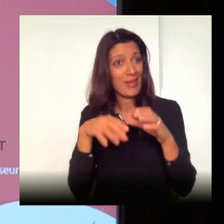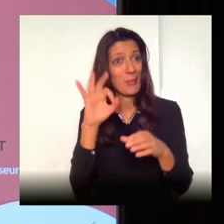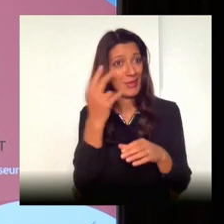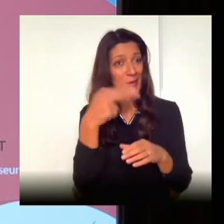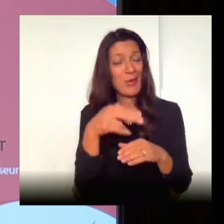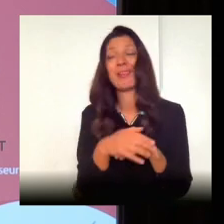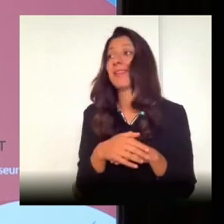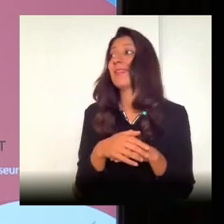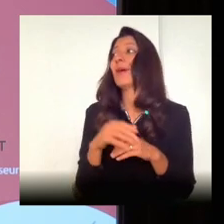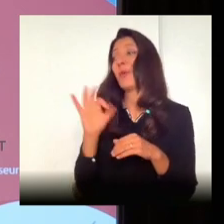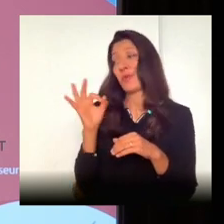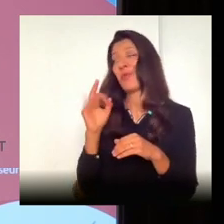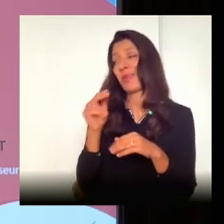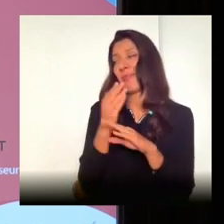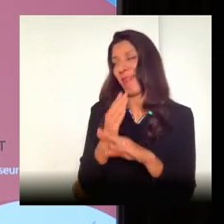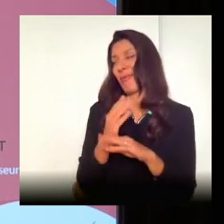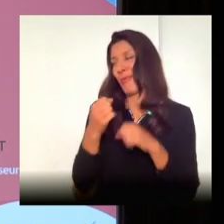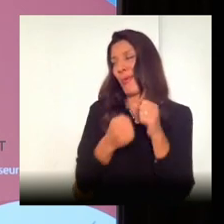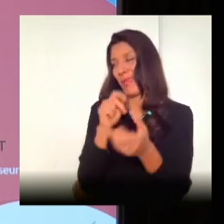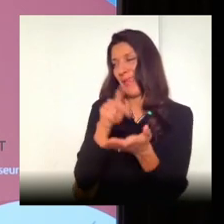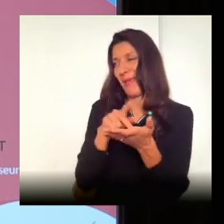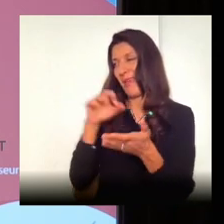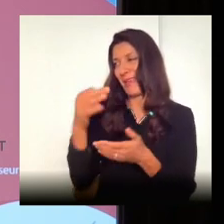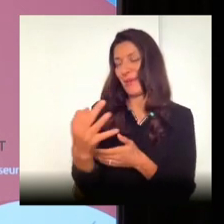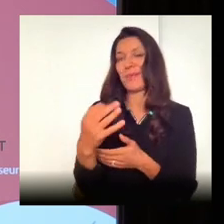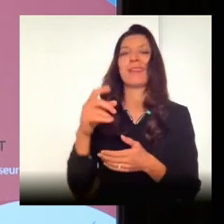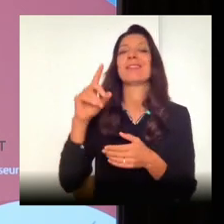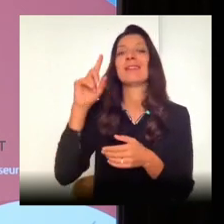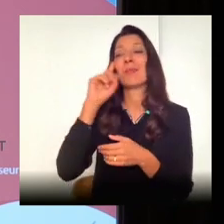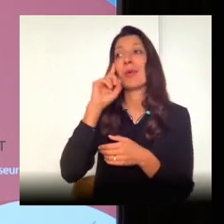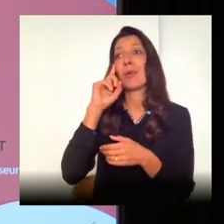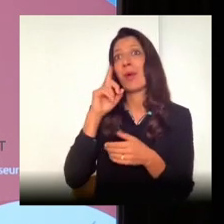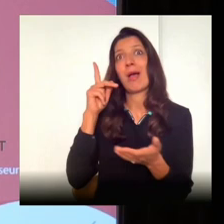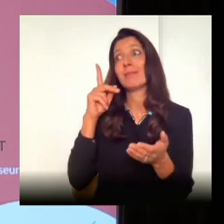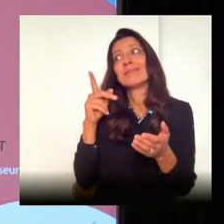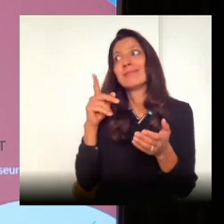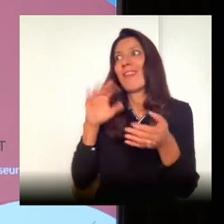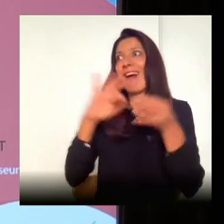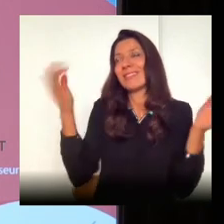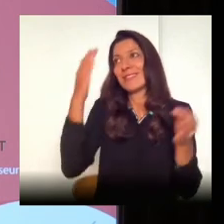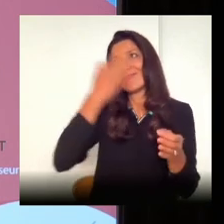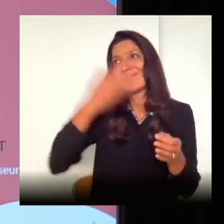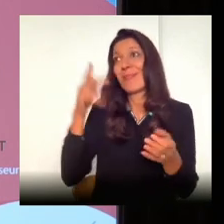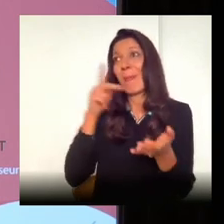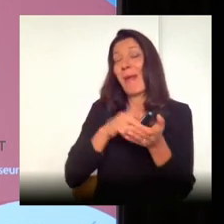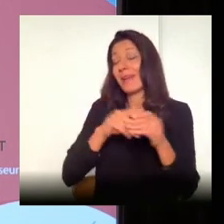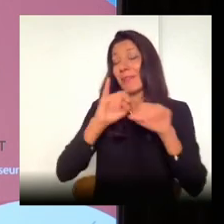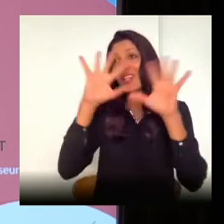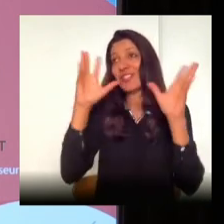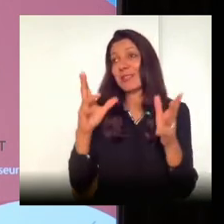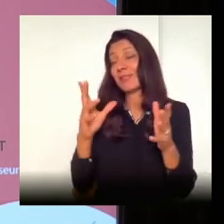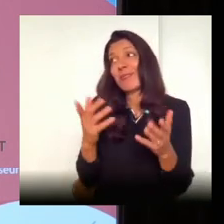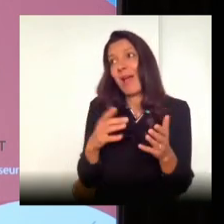Je vais répondre à votre question. Oui, je vais courir à Paris, parce que, comme souvent je dis, c'est que Paris, c'est magique. Et surtout que ben, c'est chez nous. Et